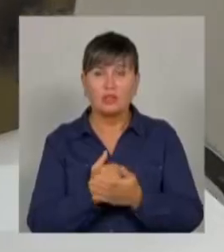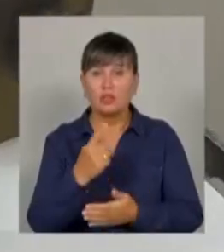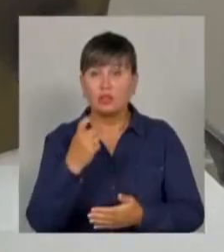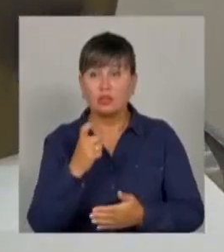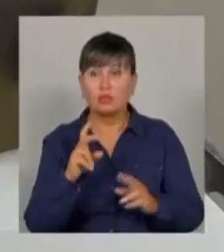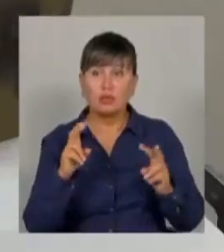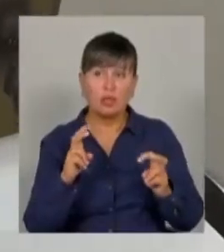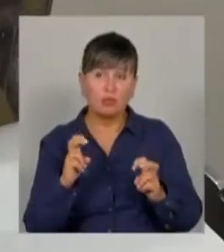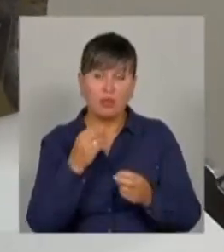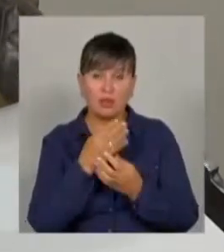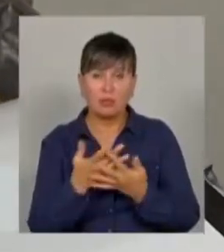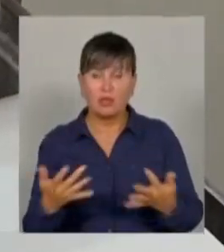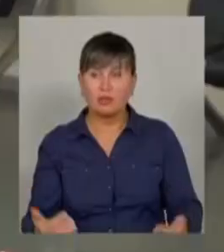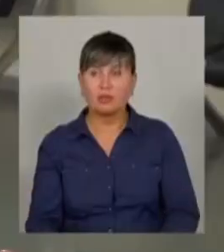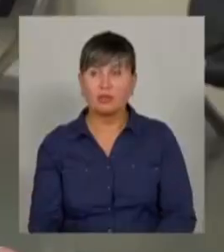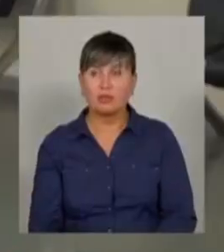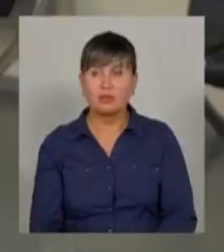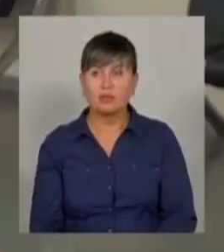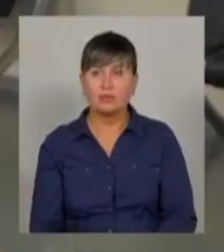100 наименований продукции конечно